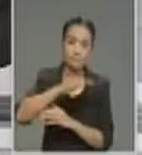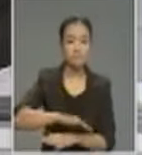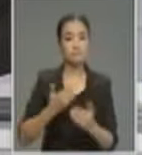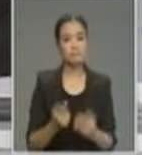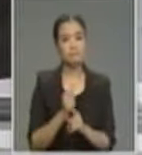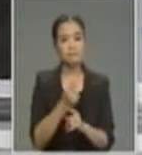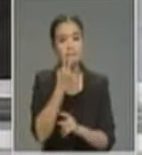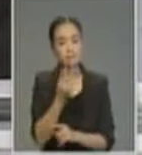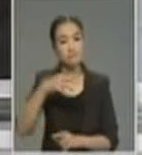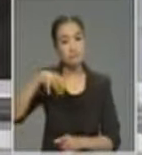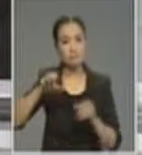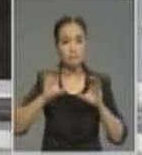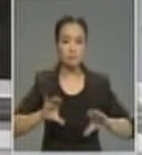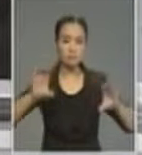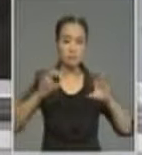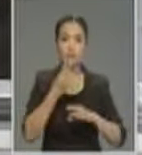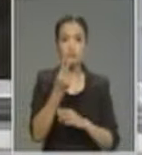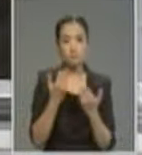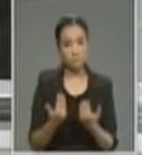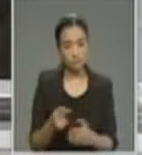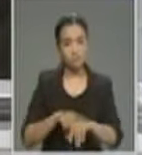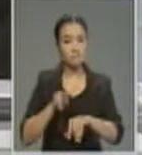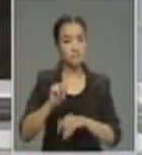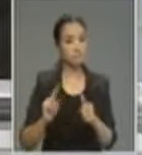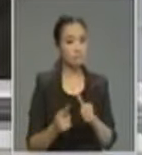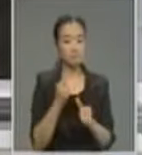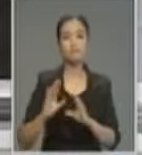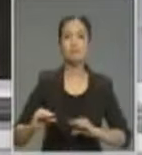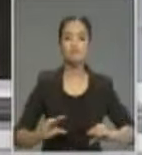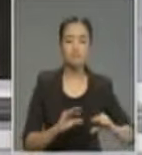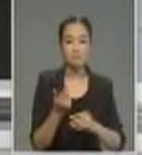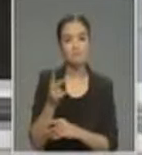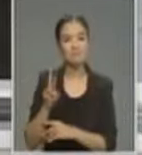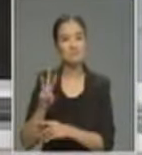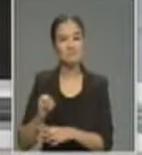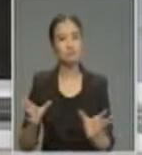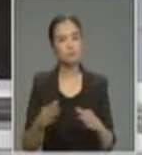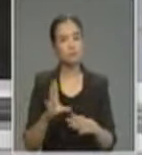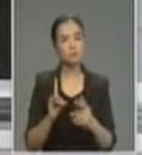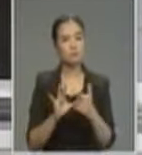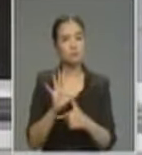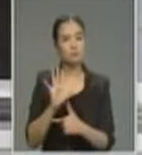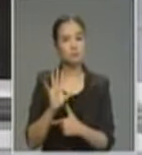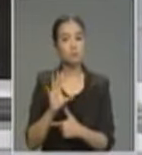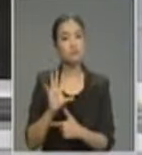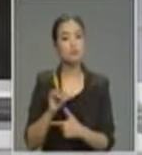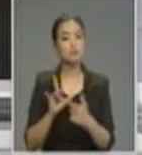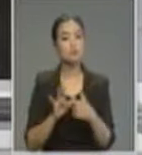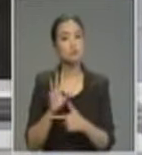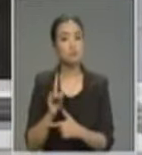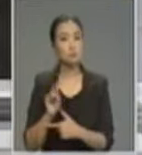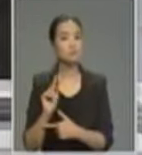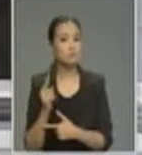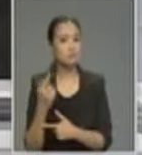ไปติดตามบรรยากาศที่ทำเนียบรัฐบาลกันบ้างนะครับวันนี้เป็นนัดแรกของการประชุมครม.ชุดใหม่นะครับแล้วก็จะมีรัฐมนตรีน้องใหม่มาเปิดใจด้วย